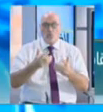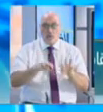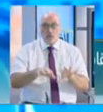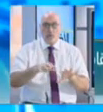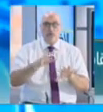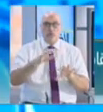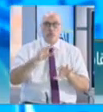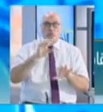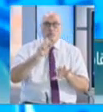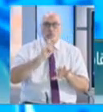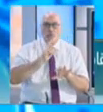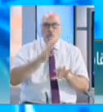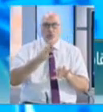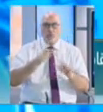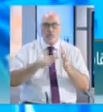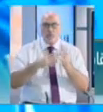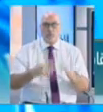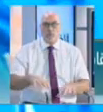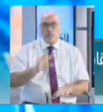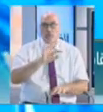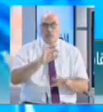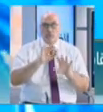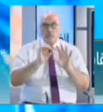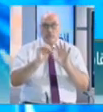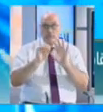20 أوت 55-900-1000